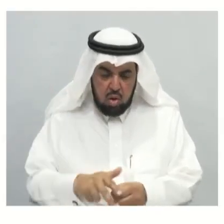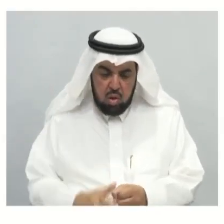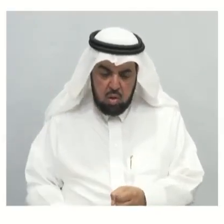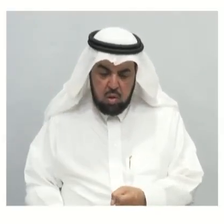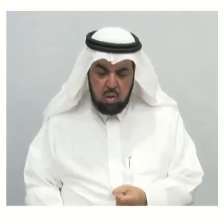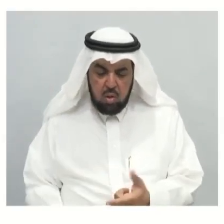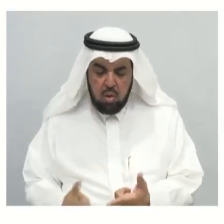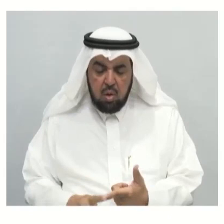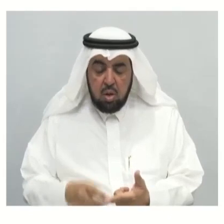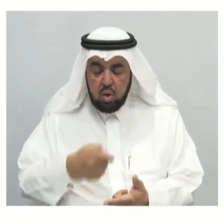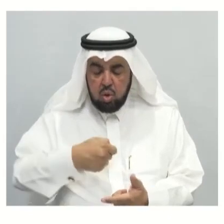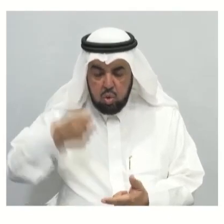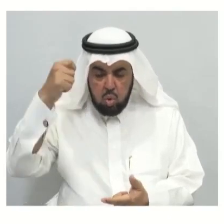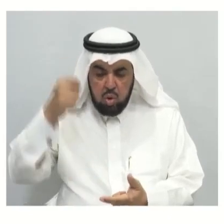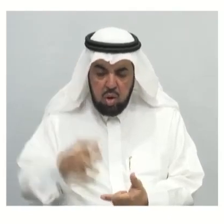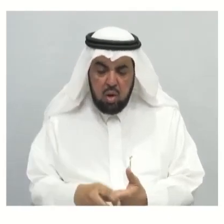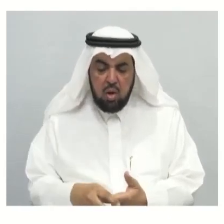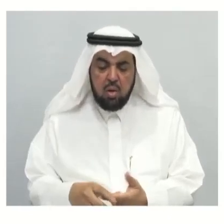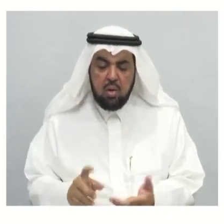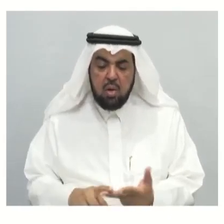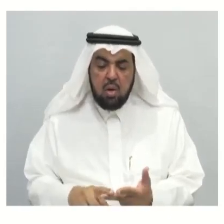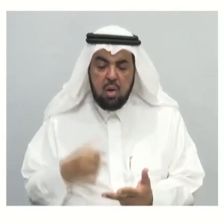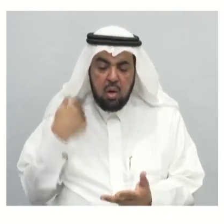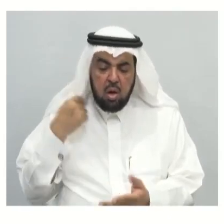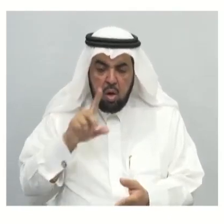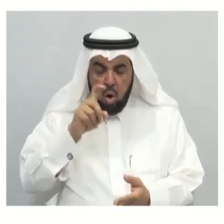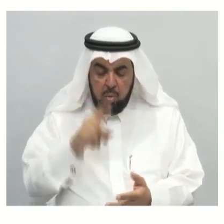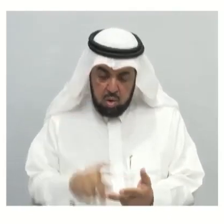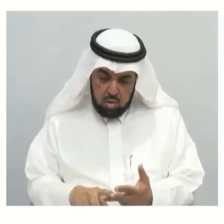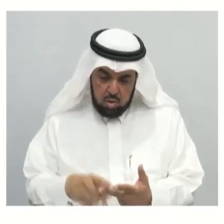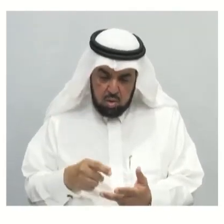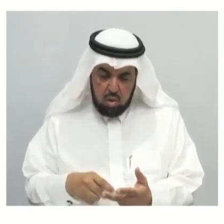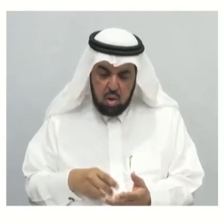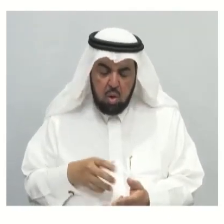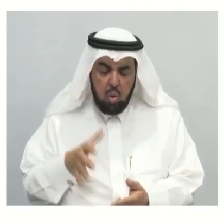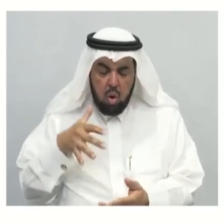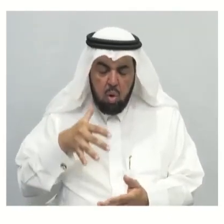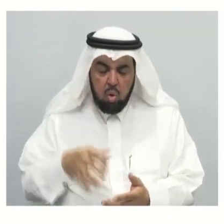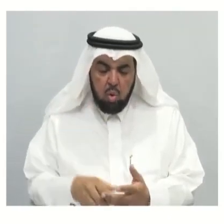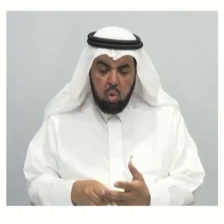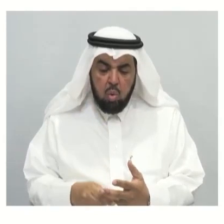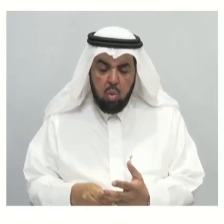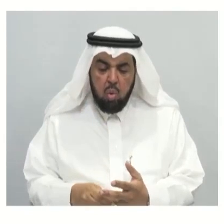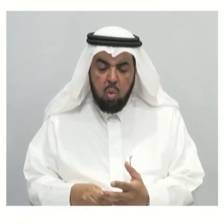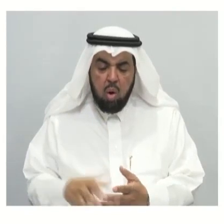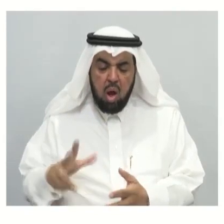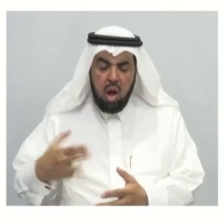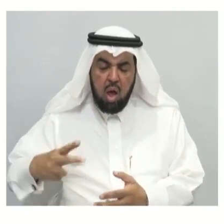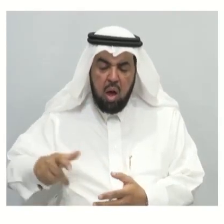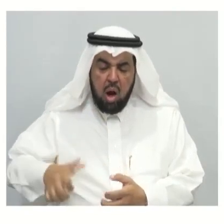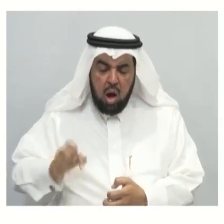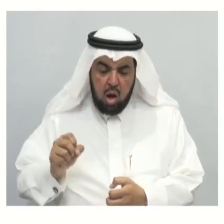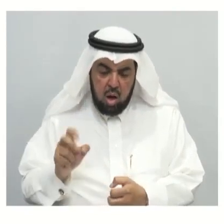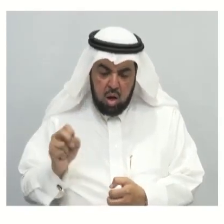السعوديه وايضا سوريا ولبنان والاردن والعراق